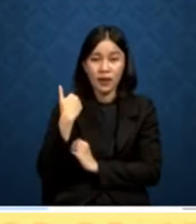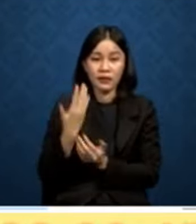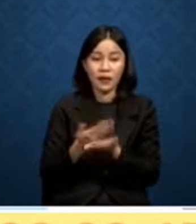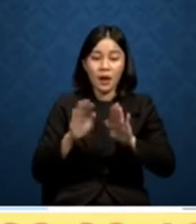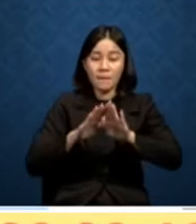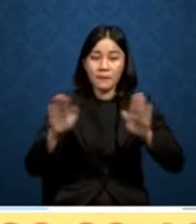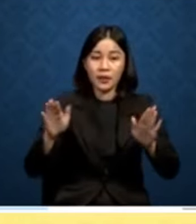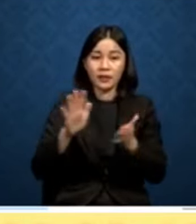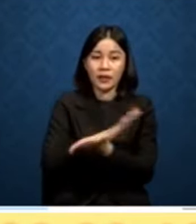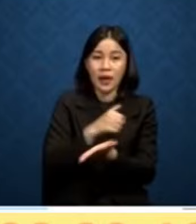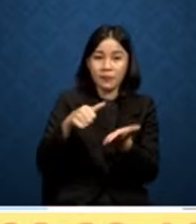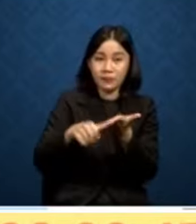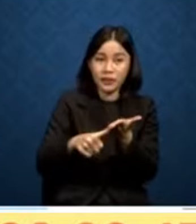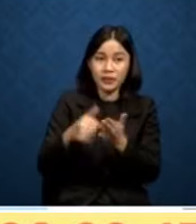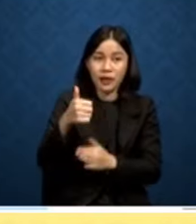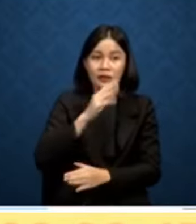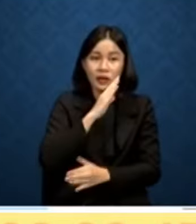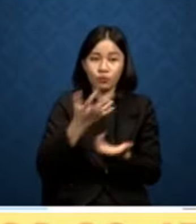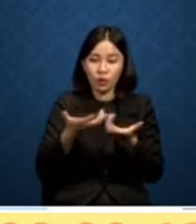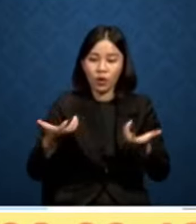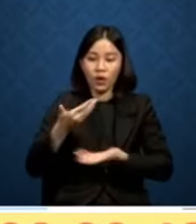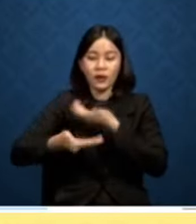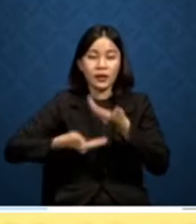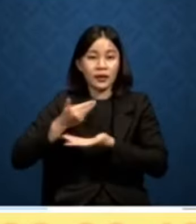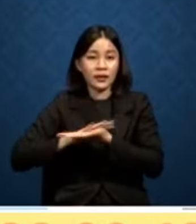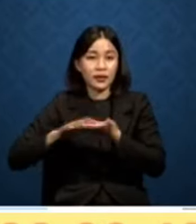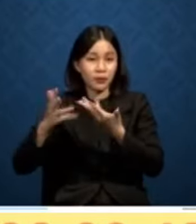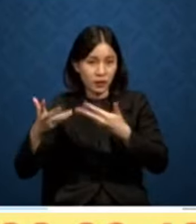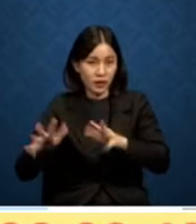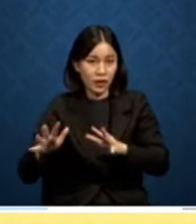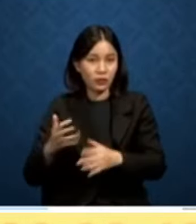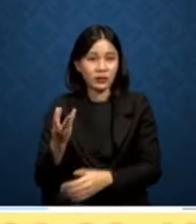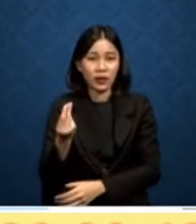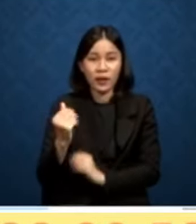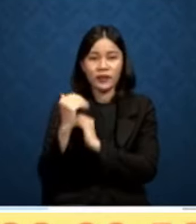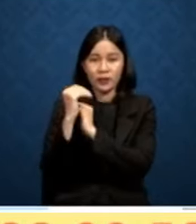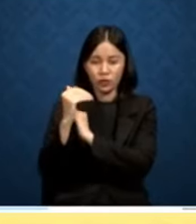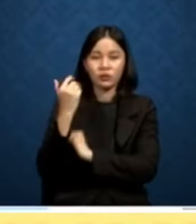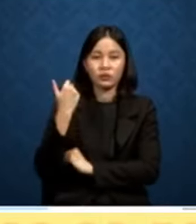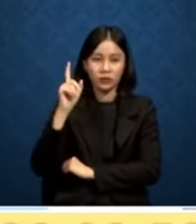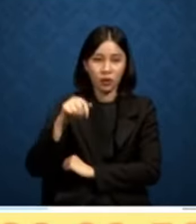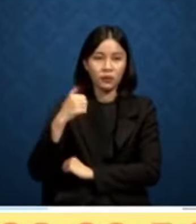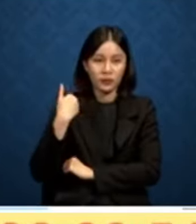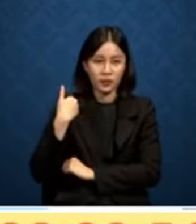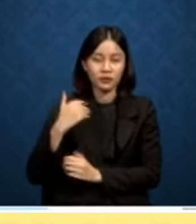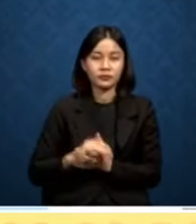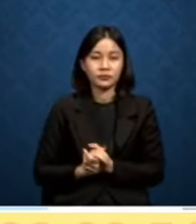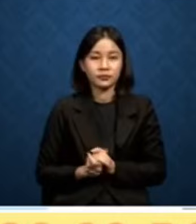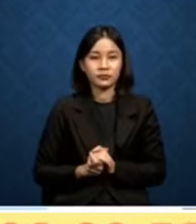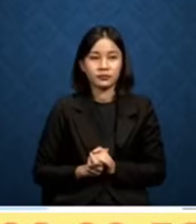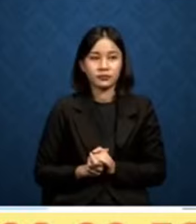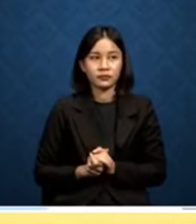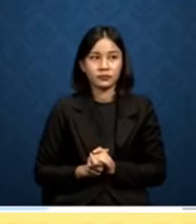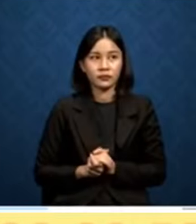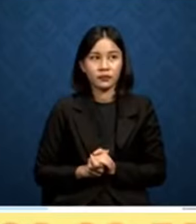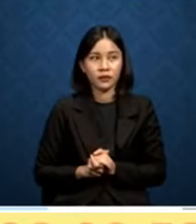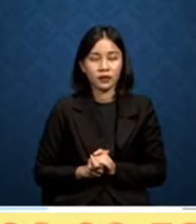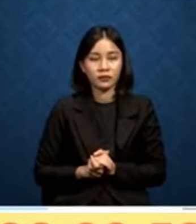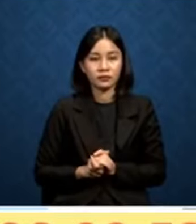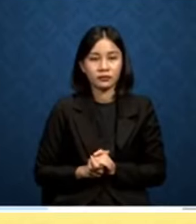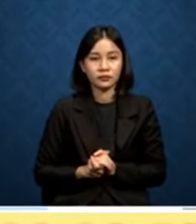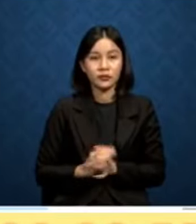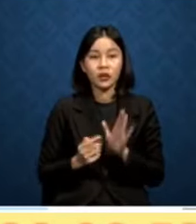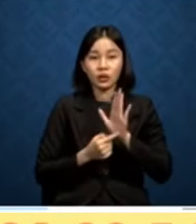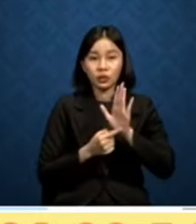ต้องมีหังจากขายส้อคสินค้าเนี่ออกไปเท่าไห่แล้วนะครับคือจรๆ อย่กรณิอย่นี้